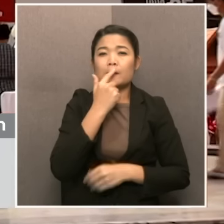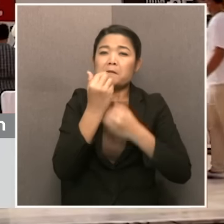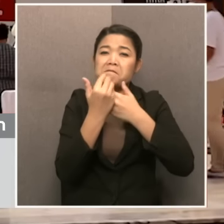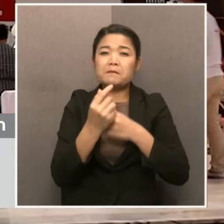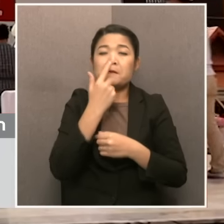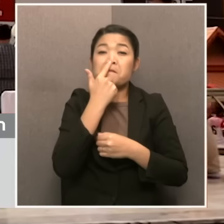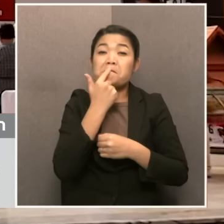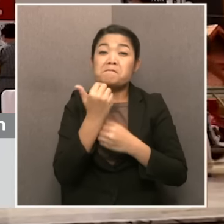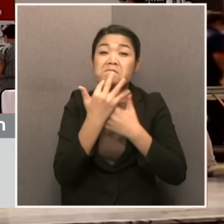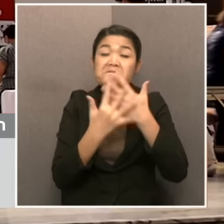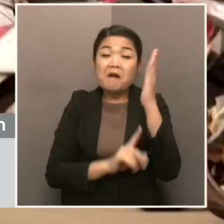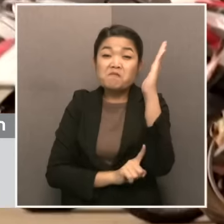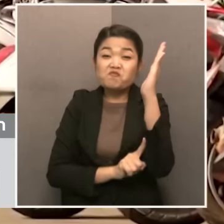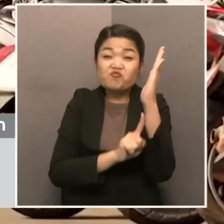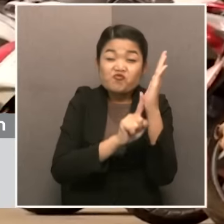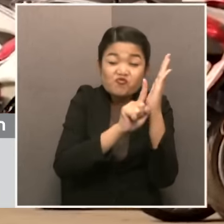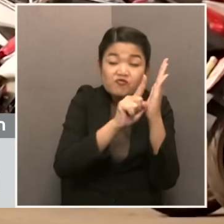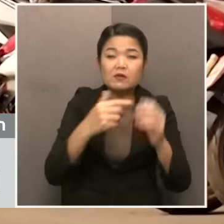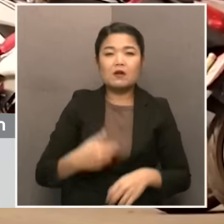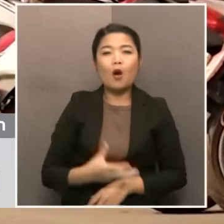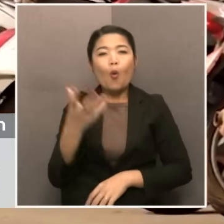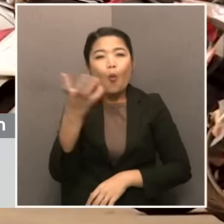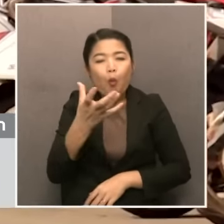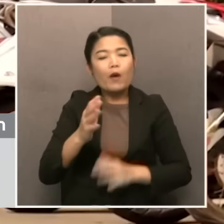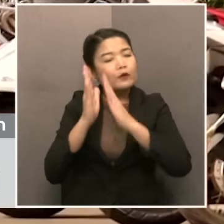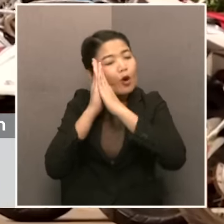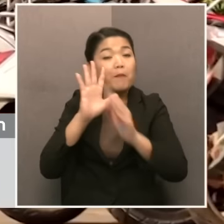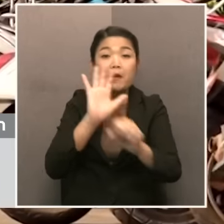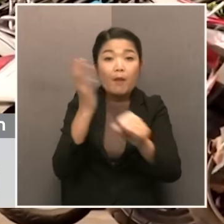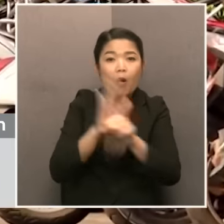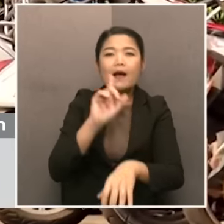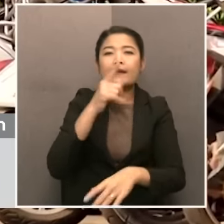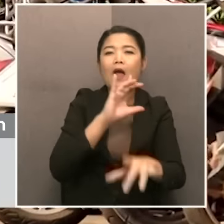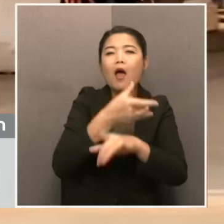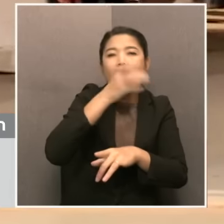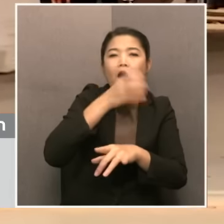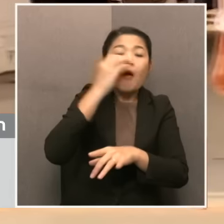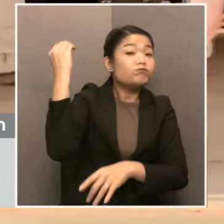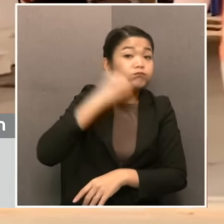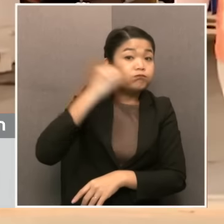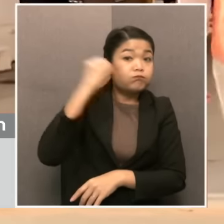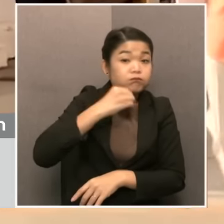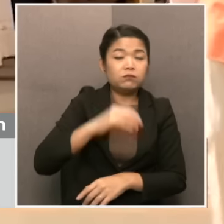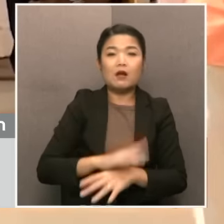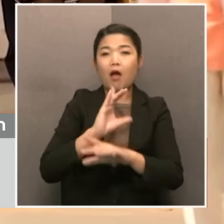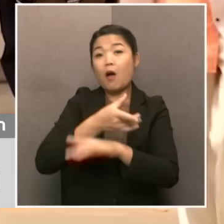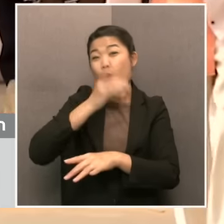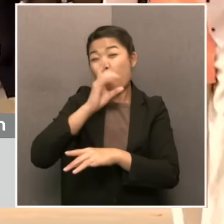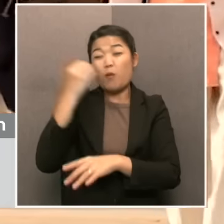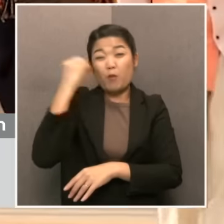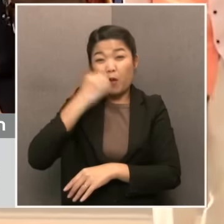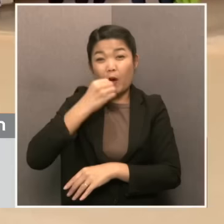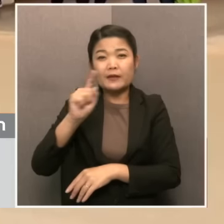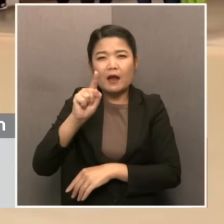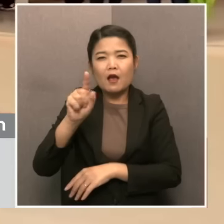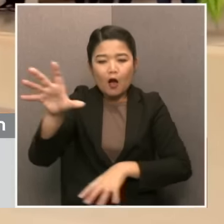อ้วนผู้ที่พักผ่อนไม่เพียงพอและผู้ที่ดื่มเครื่องดื่มแอลกอฮอล์ปริมาณมากโดยแอลกอฮอล์จะถูกดูดซึมเข้าก